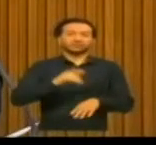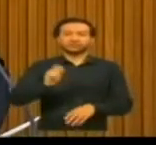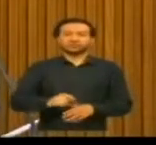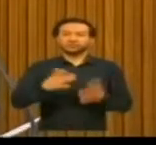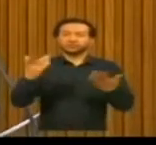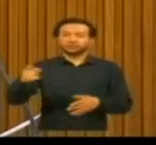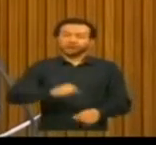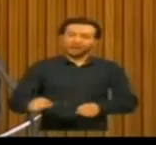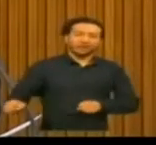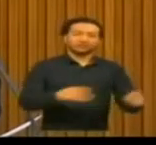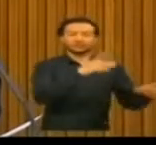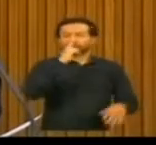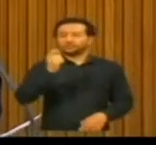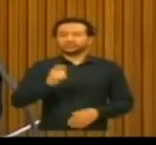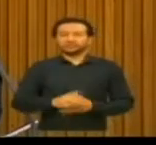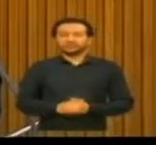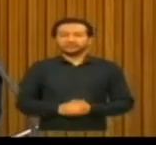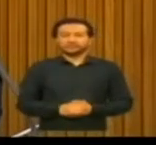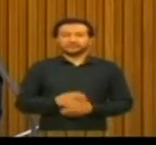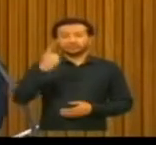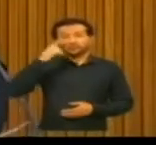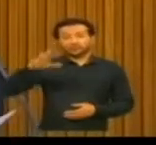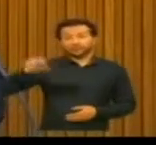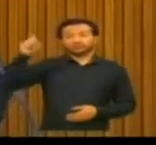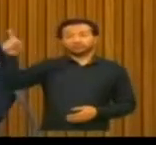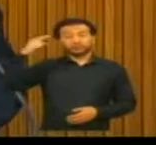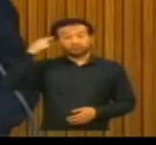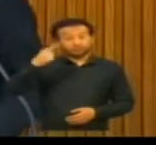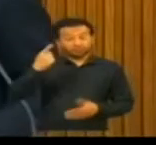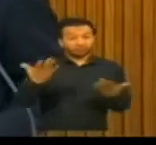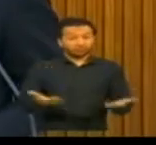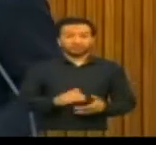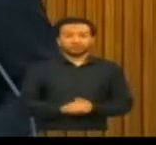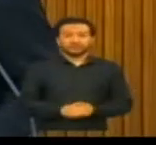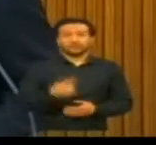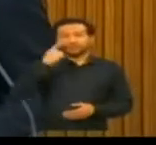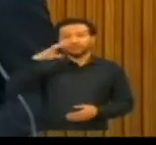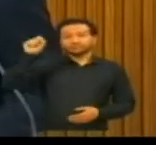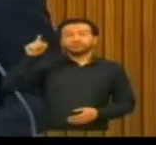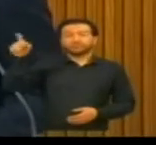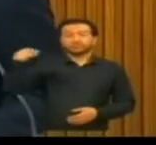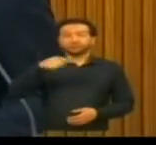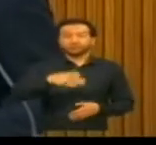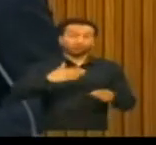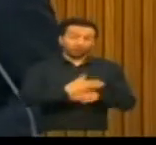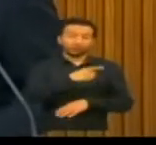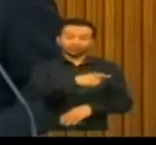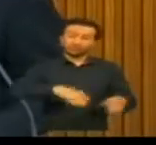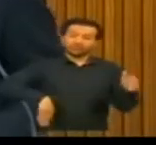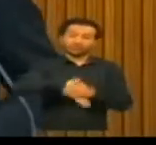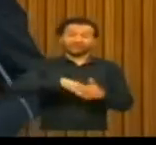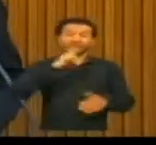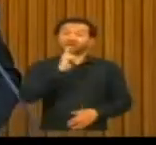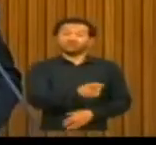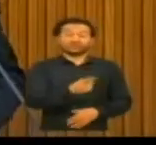Nasıl sürüklüyorsunuz? İktidar sahipleri bunu düşünüyor mu acaba? İktidar sahipleri bu doğrudur, bunları dağıtın diye